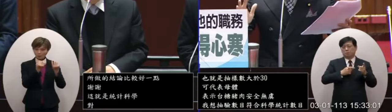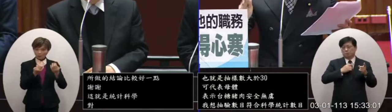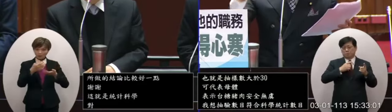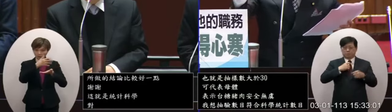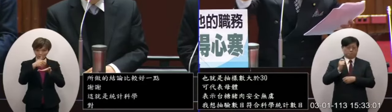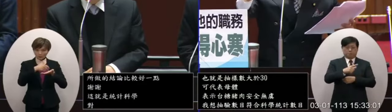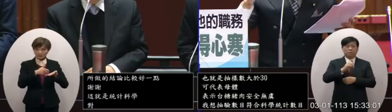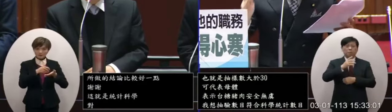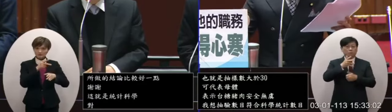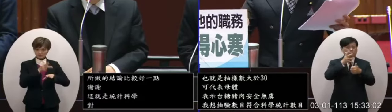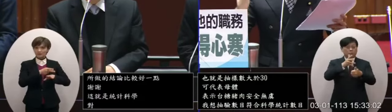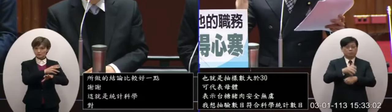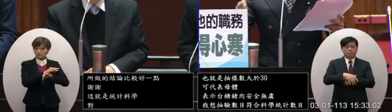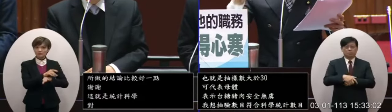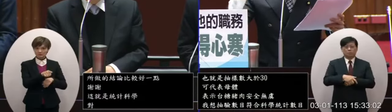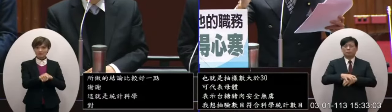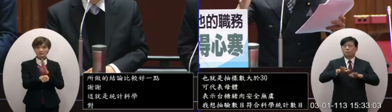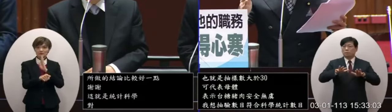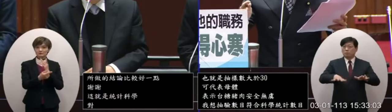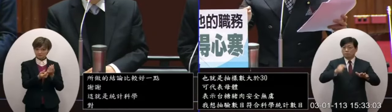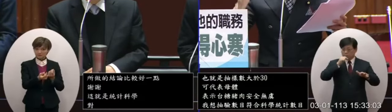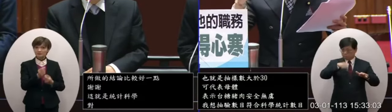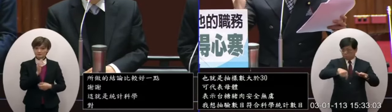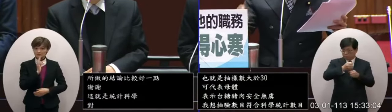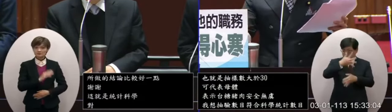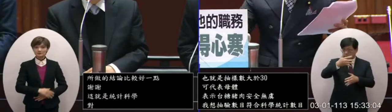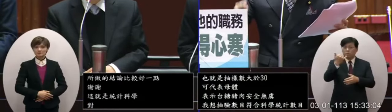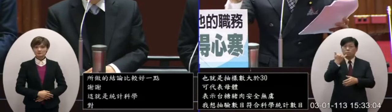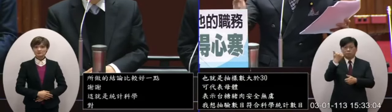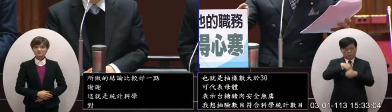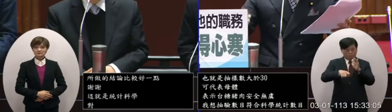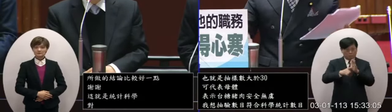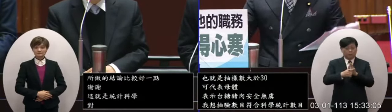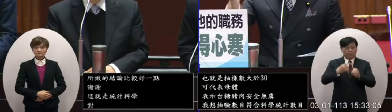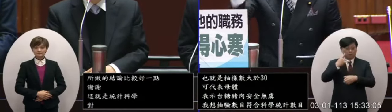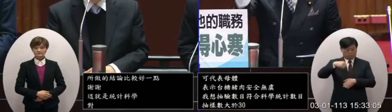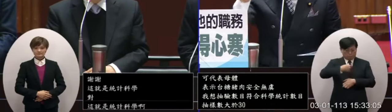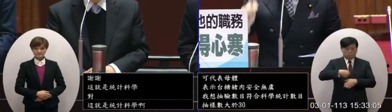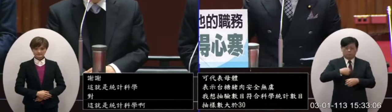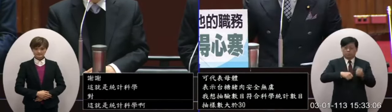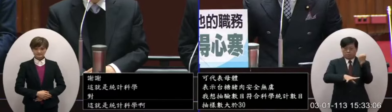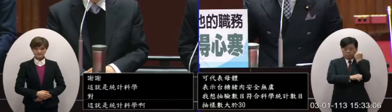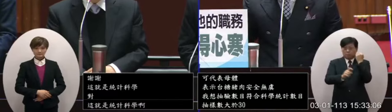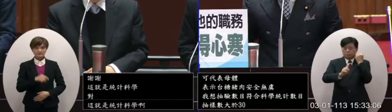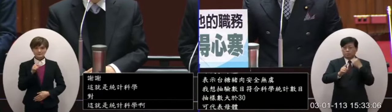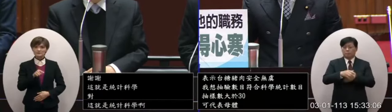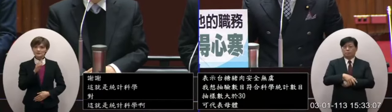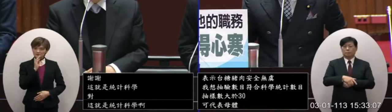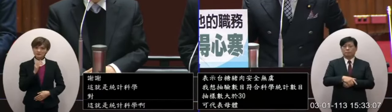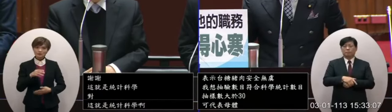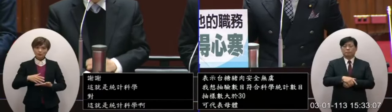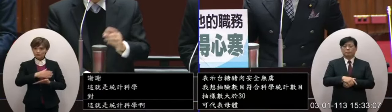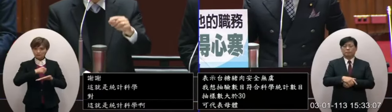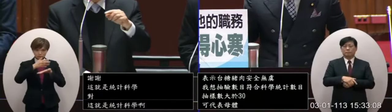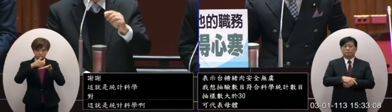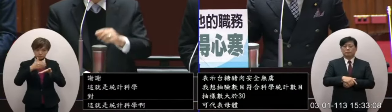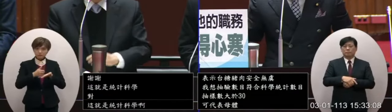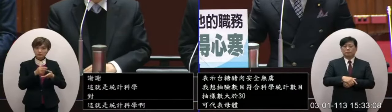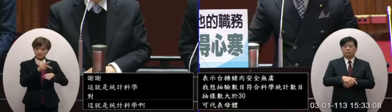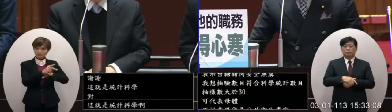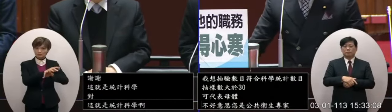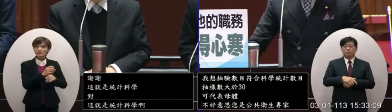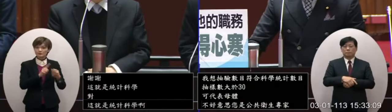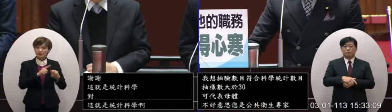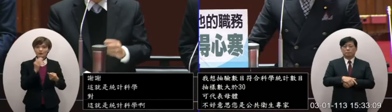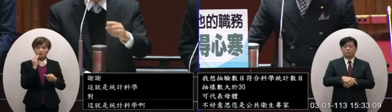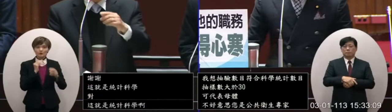说我比你强哦。那我想请问一下，今天的这句话可代表母体的依据是什么？可否是资本教？ 这就是统计科学嘛。当 n